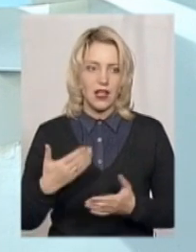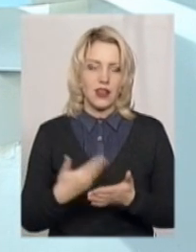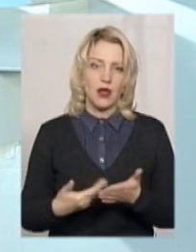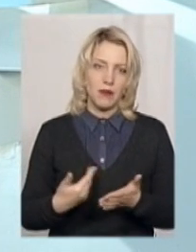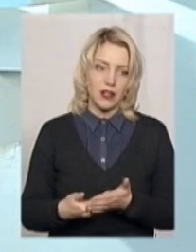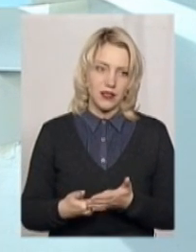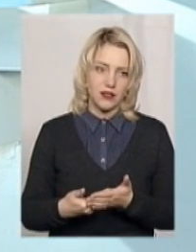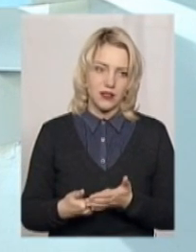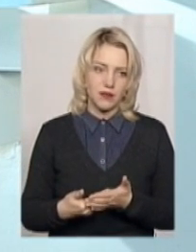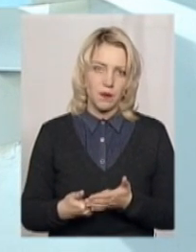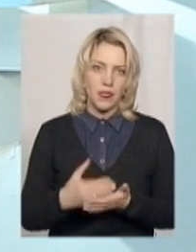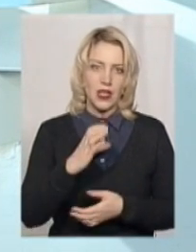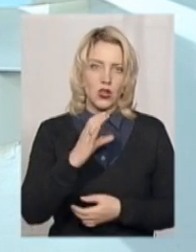наприклад,